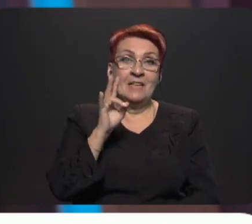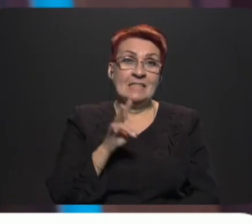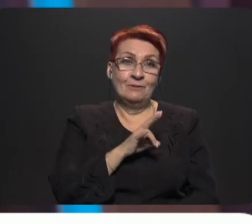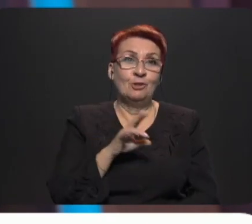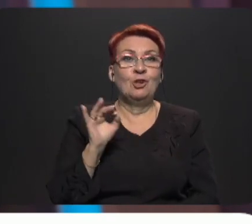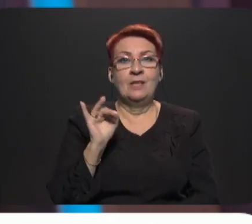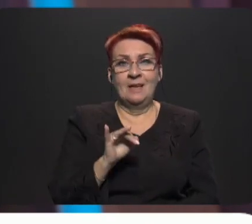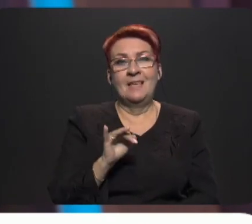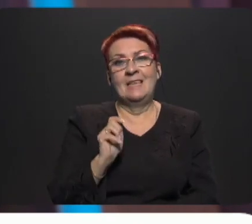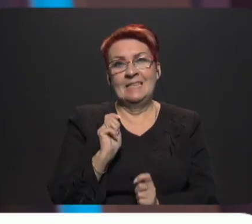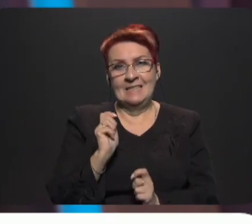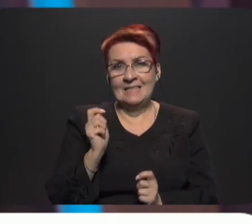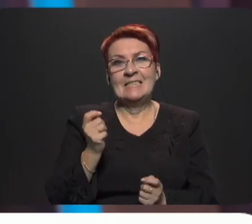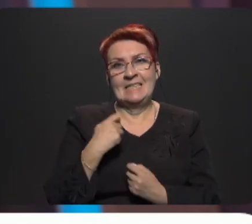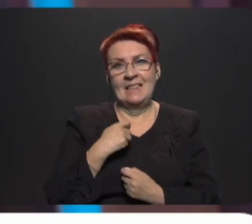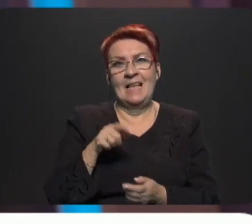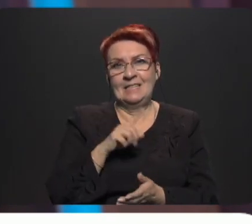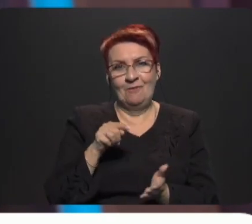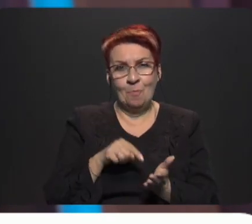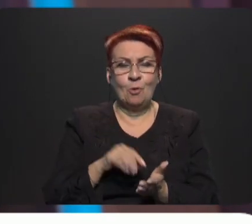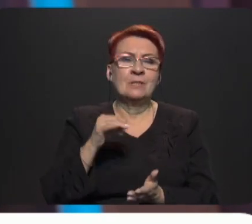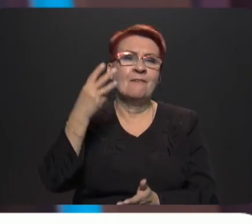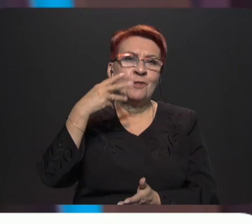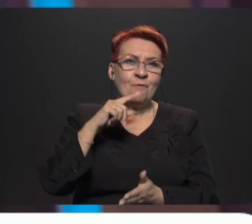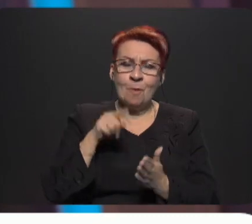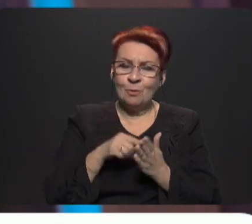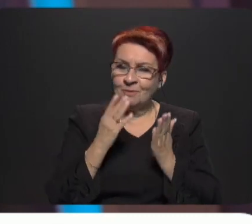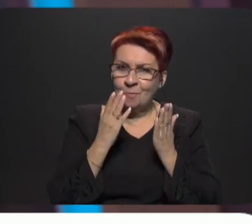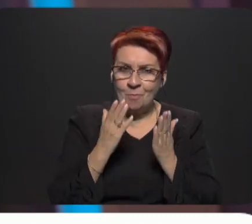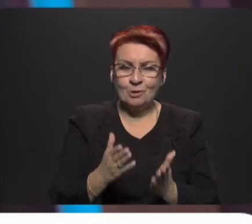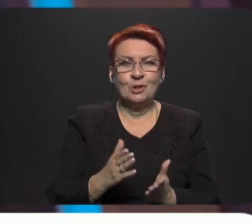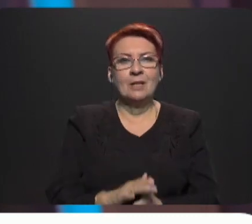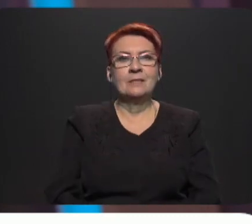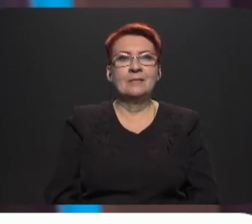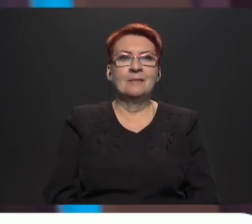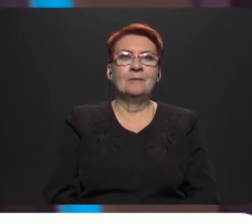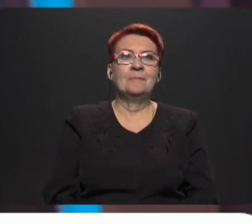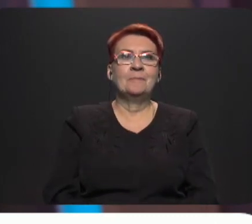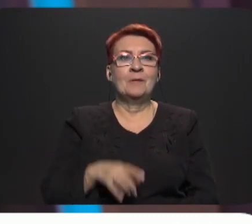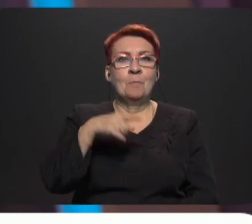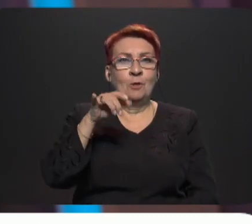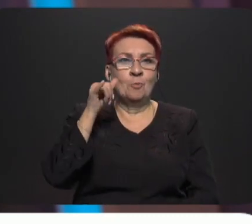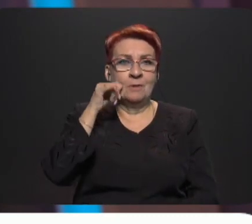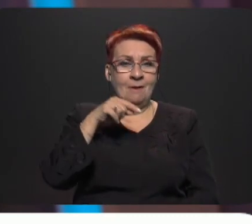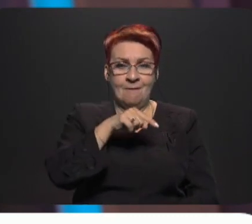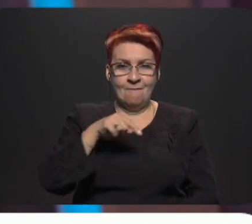И также можете записать заранее и прислать к нам свой видео-вопрос в WhatsApp по номеру 8495.